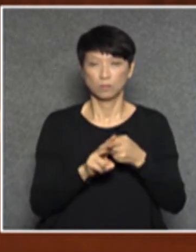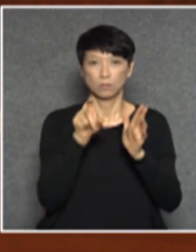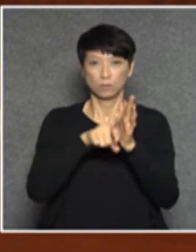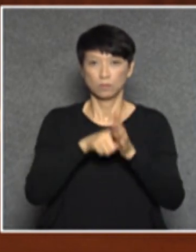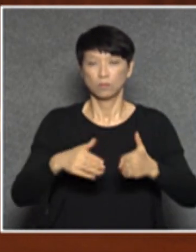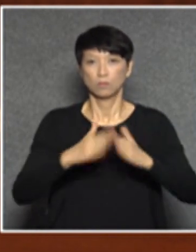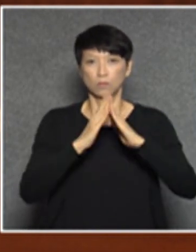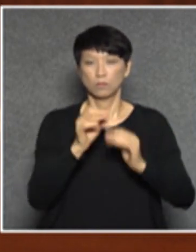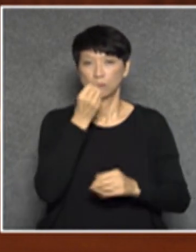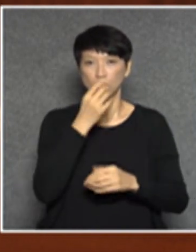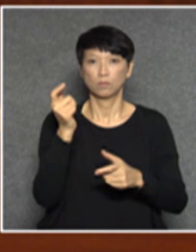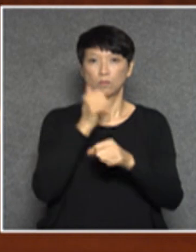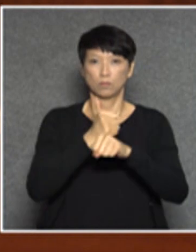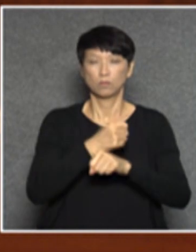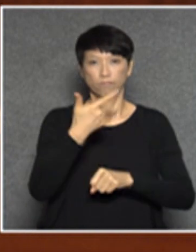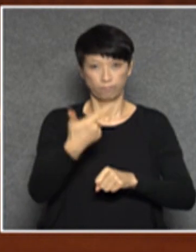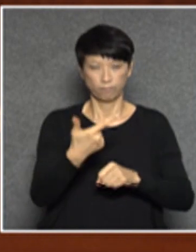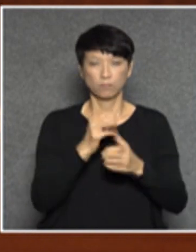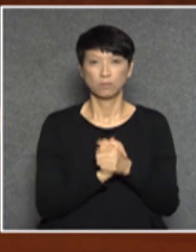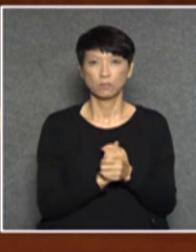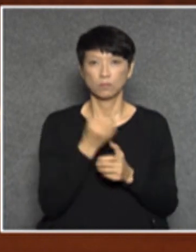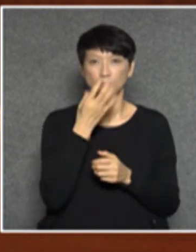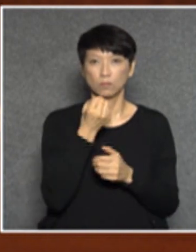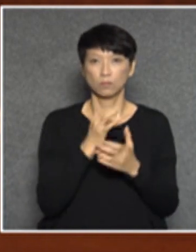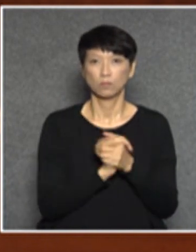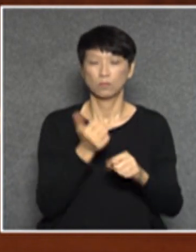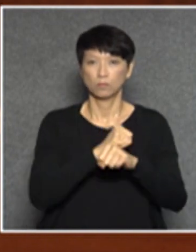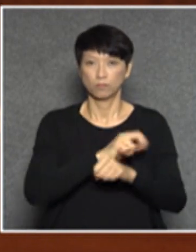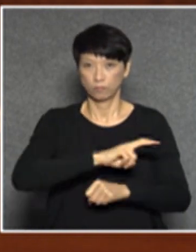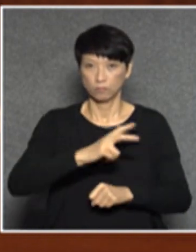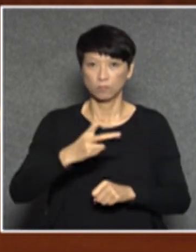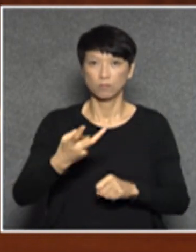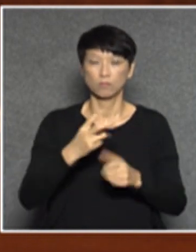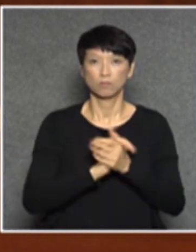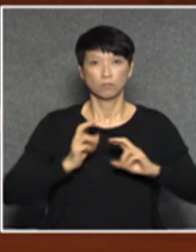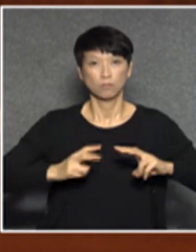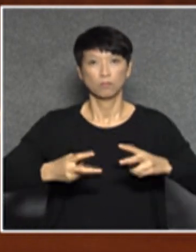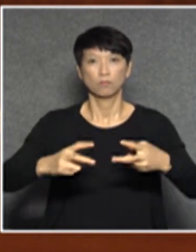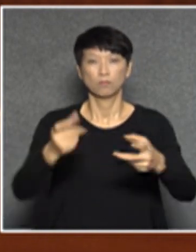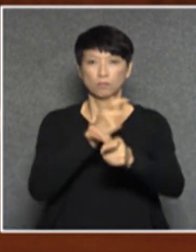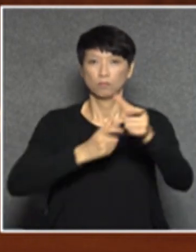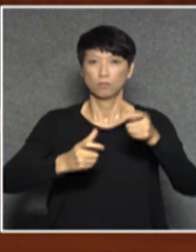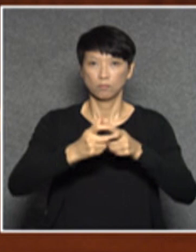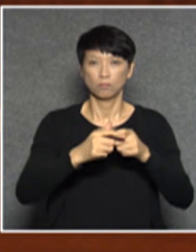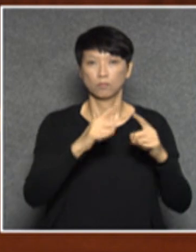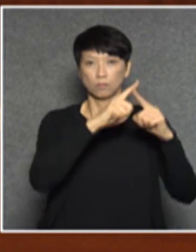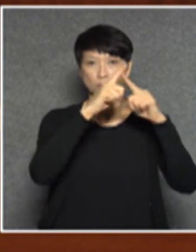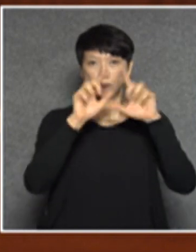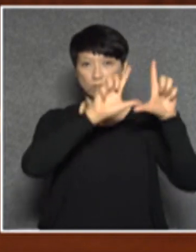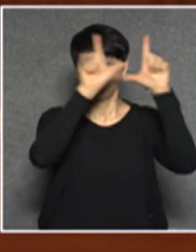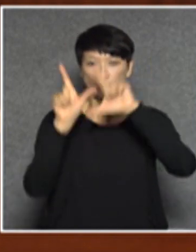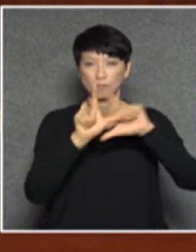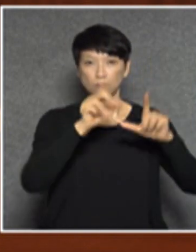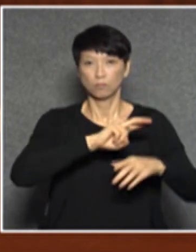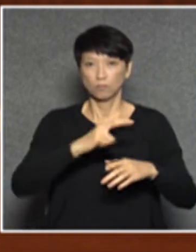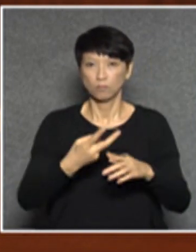遇。香港要將這些機遇轉化成為發展經濟、改善民生的成果，必